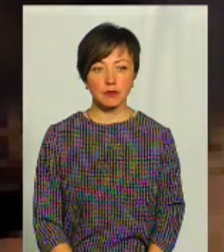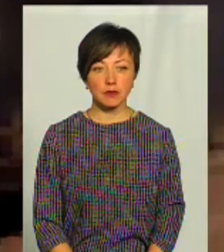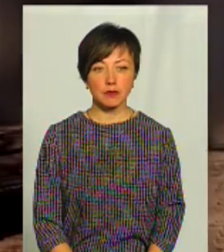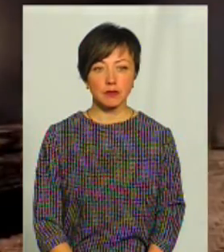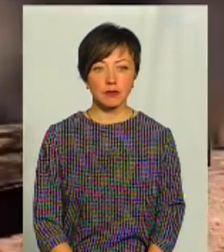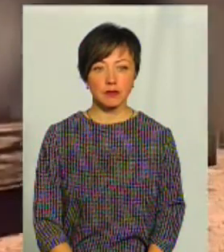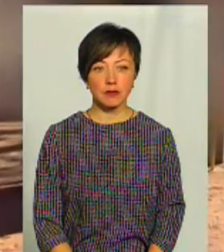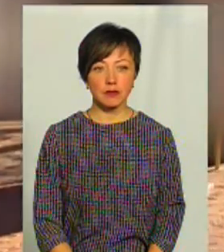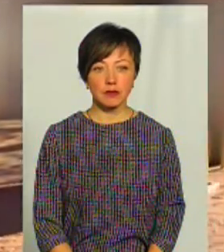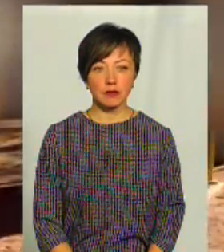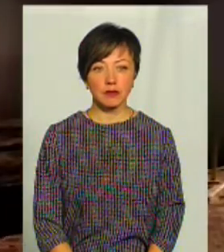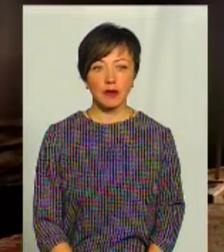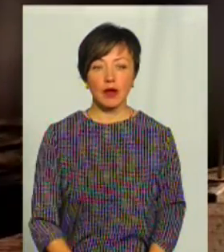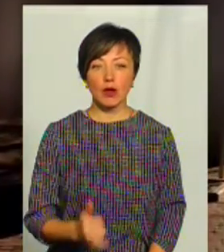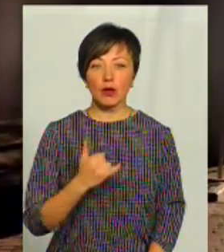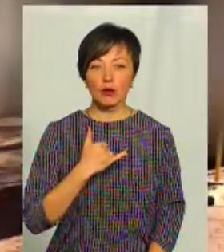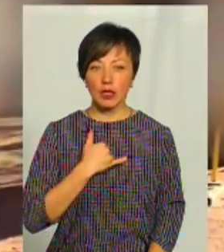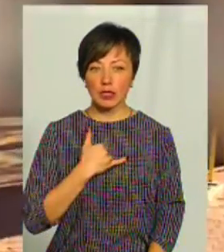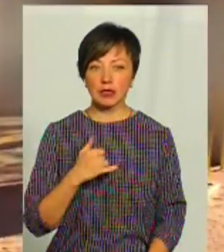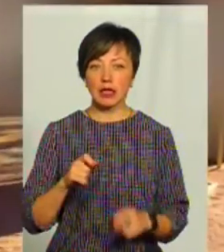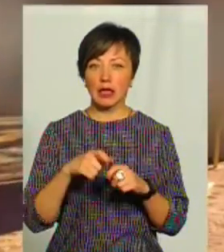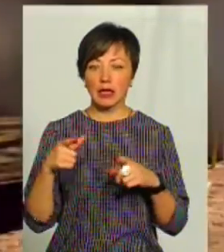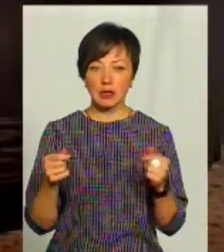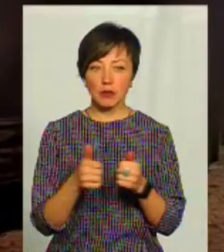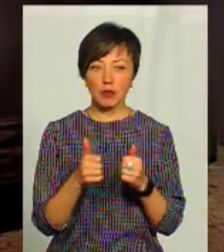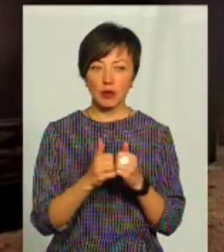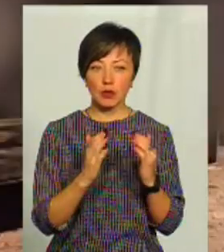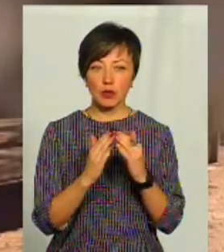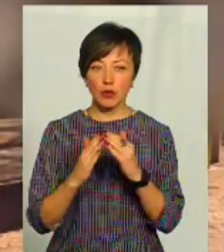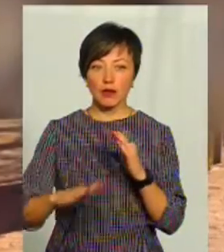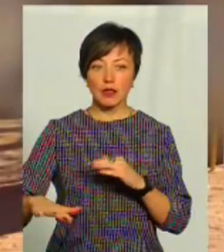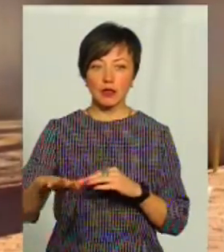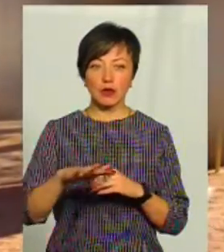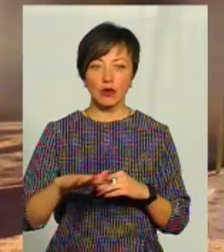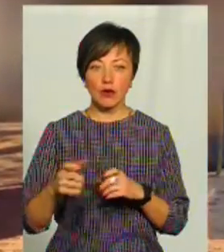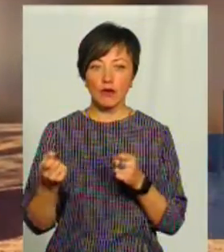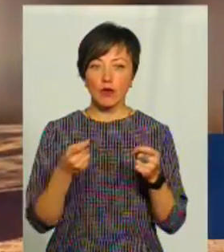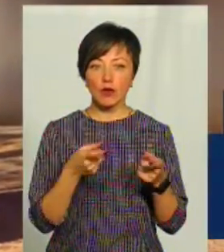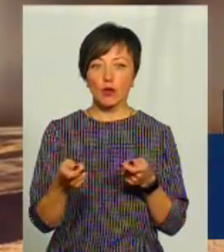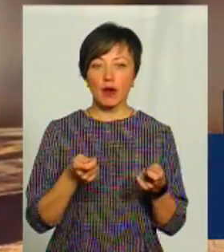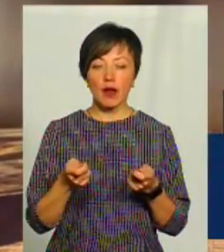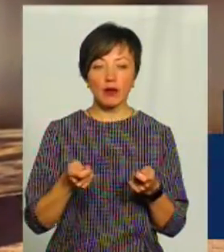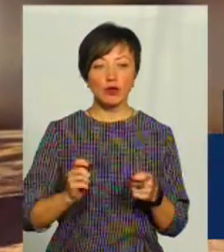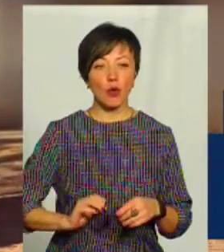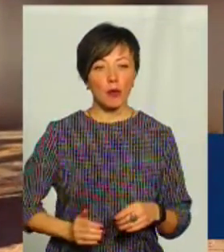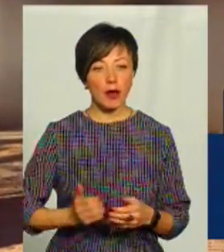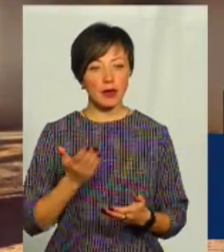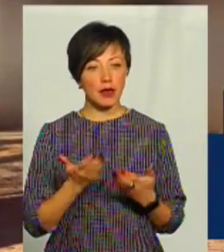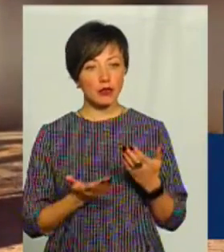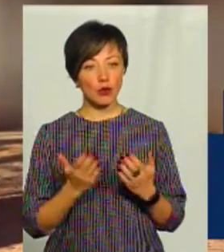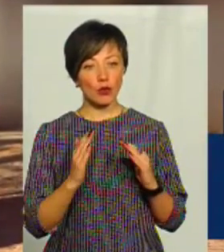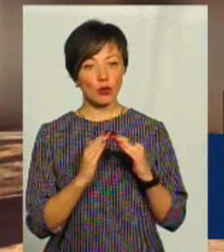У нас листя з прибудинкових територій вивозять управляючі компанії. Якщо ж